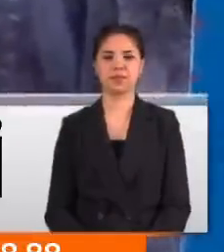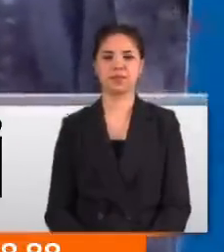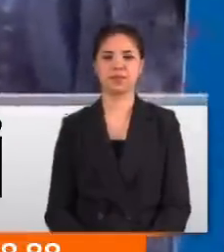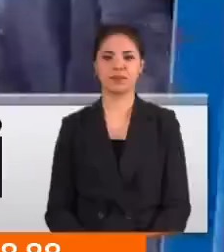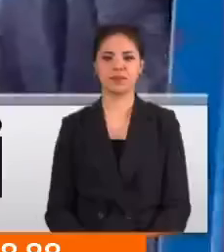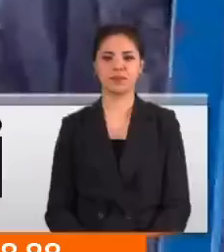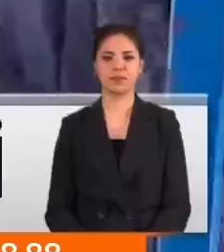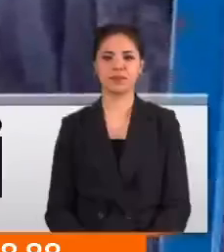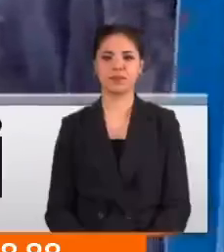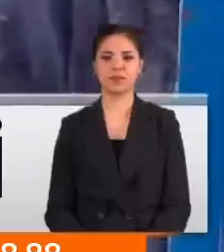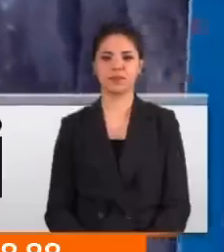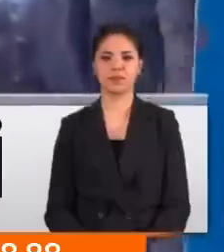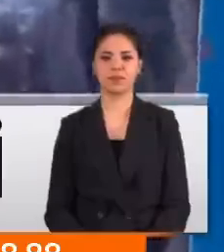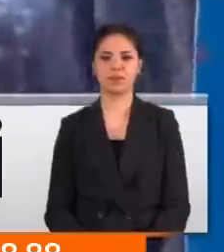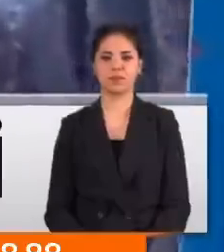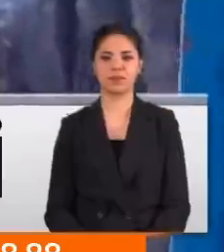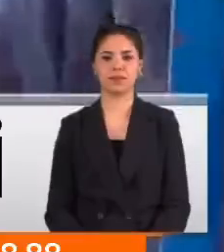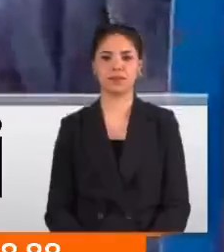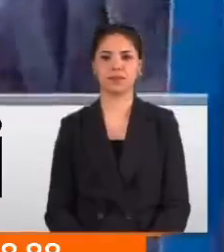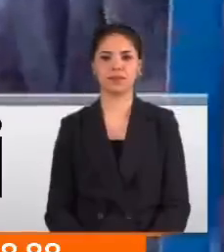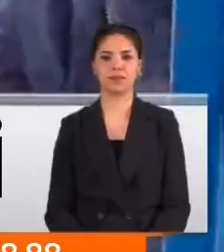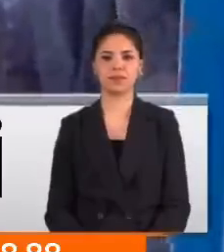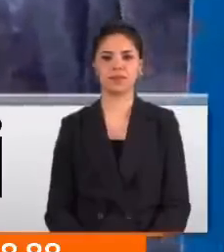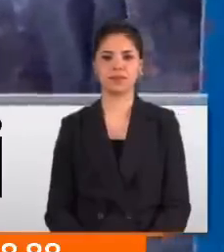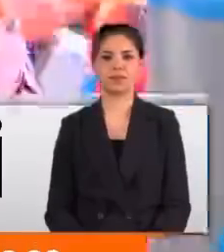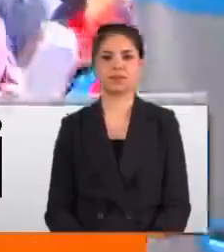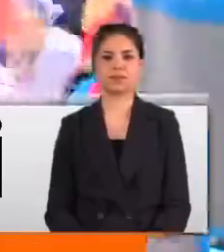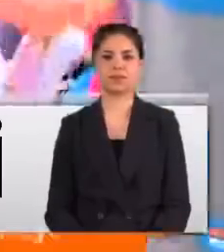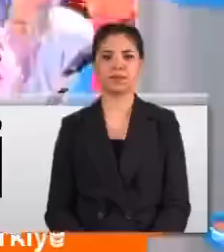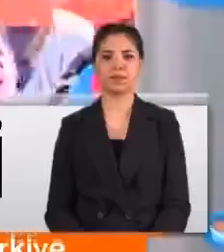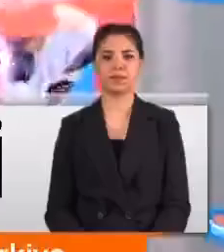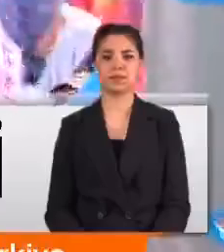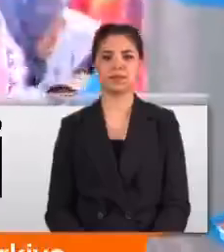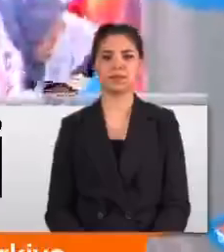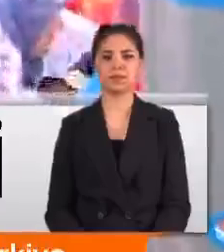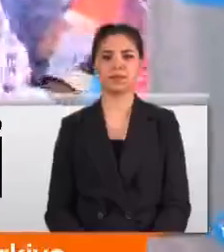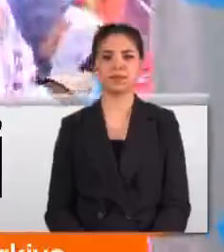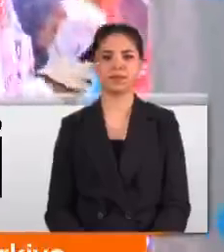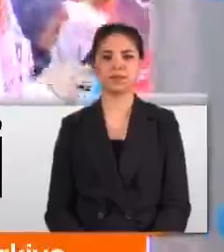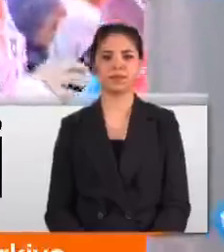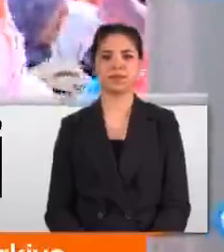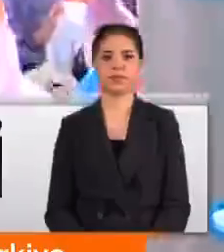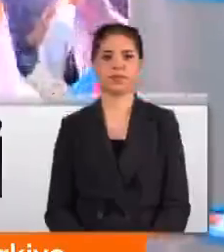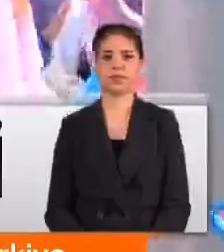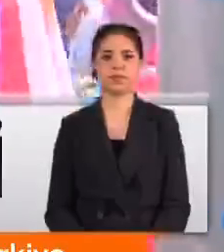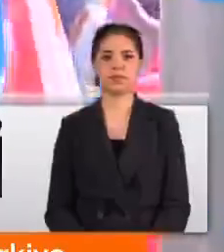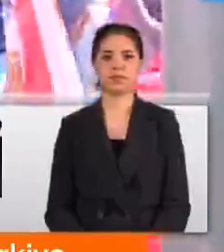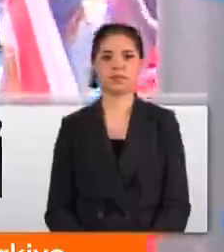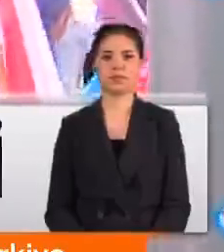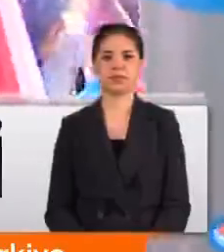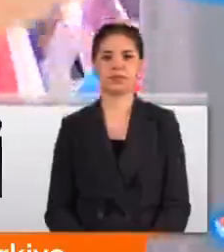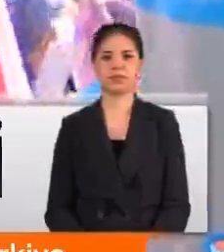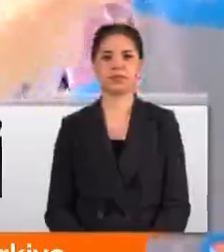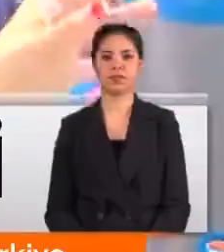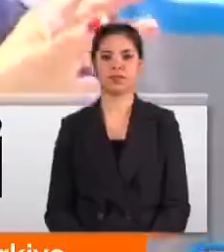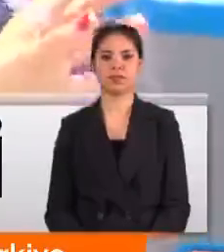arkasındayız. Liderler balkondan konuşur, mutfaktan değil. Cumhurbaşkanı Erdoğan 2023 yılının ilk